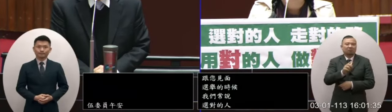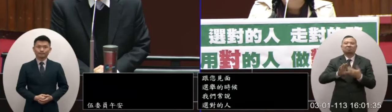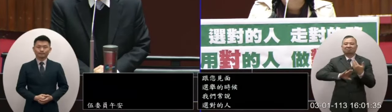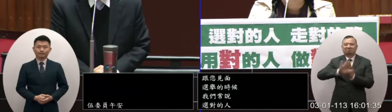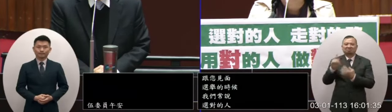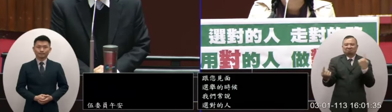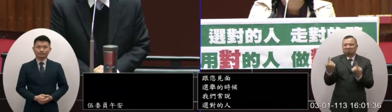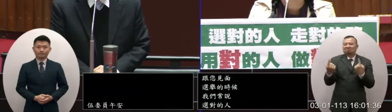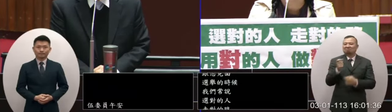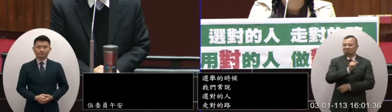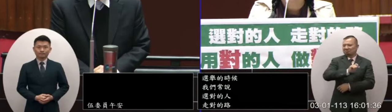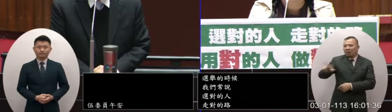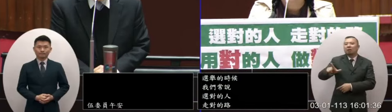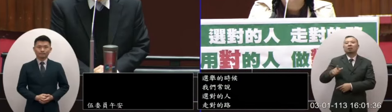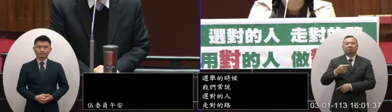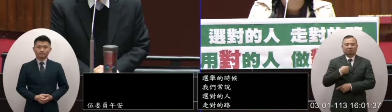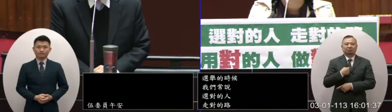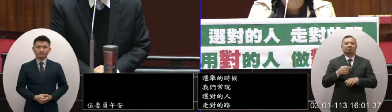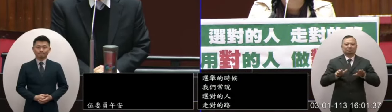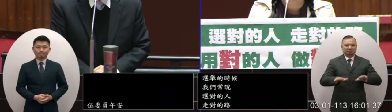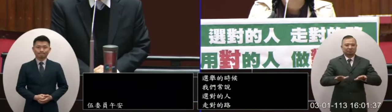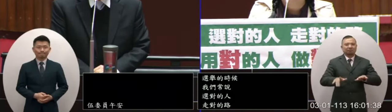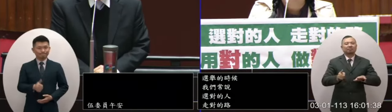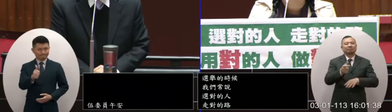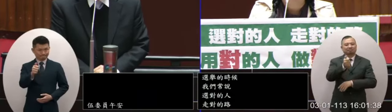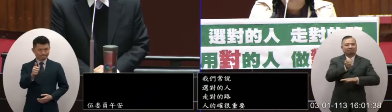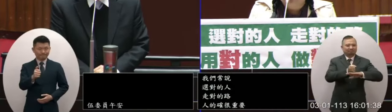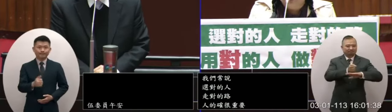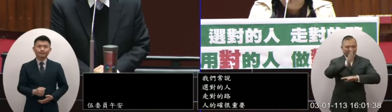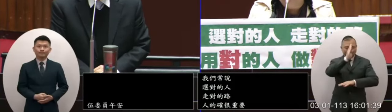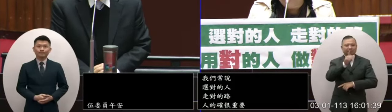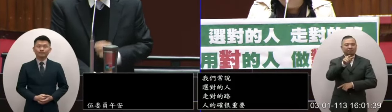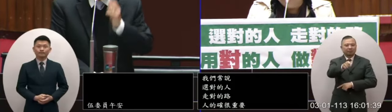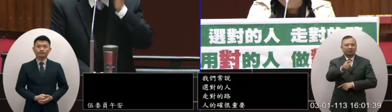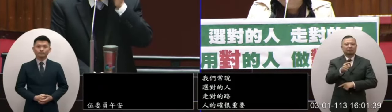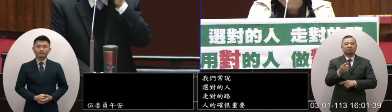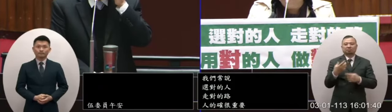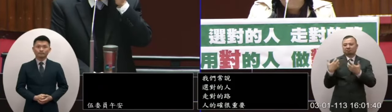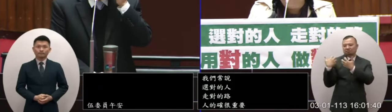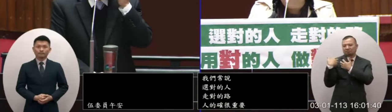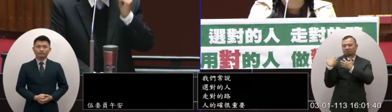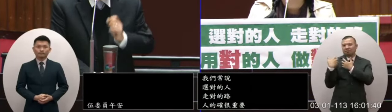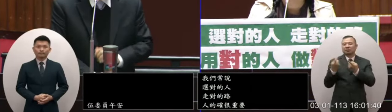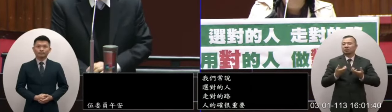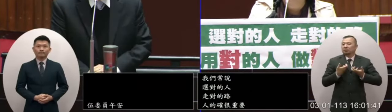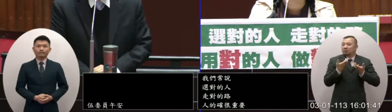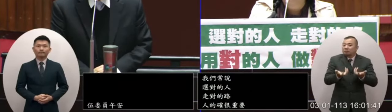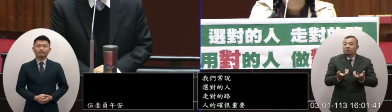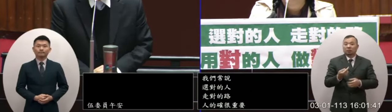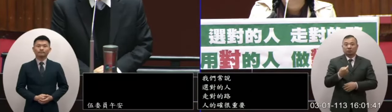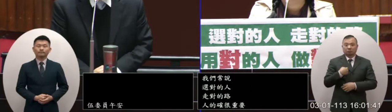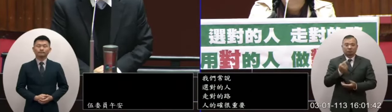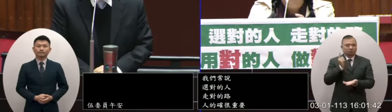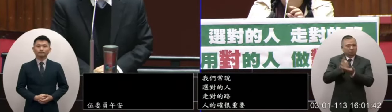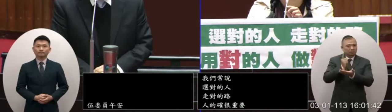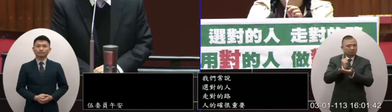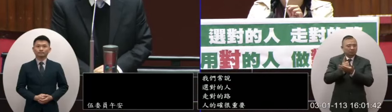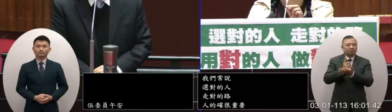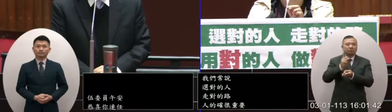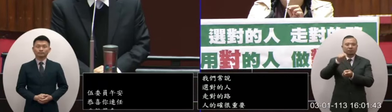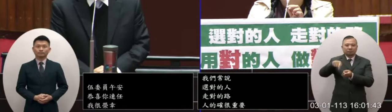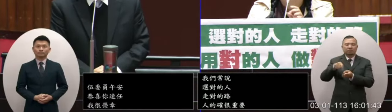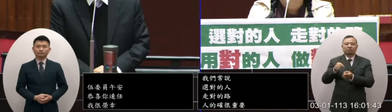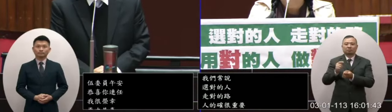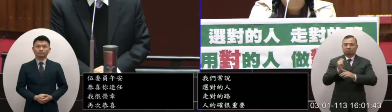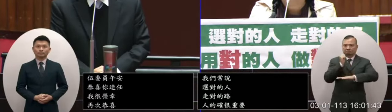韧哈。在这边跟您说声谢 谢您的承担付出。那其实我每一次做院会质询，